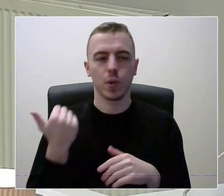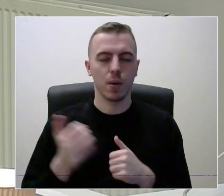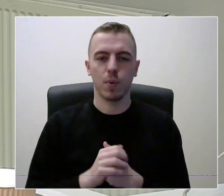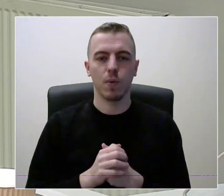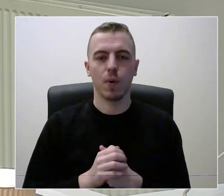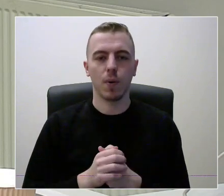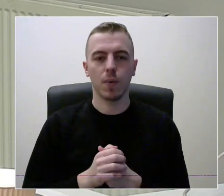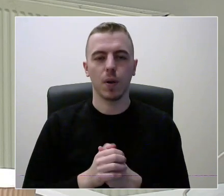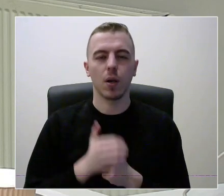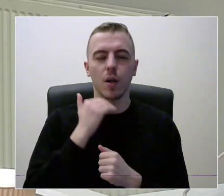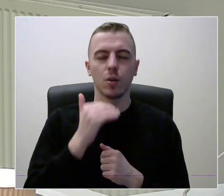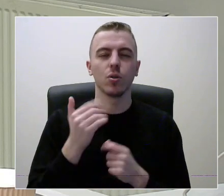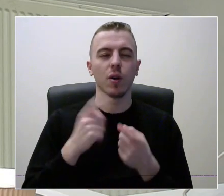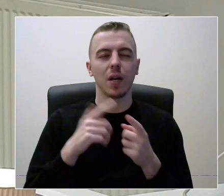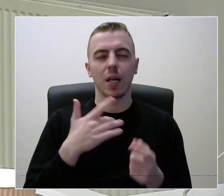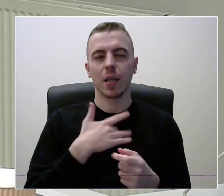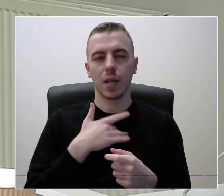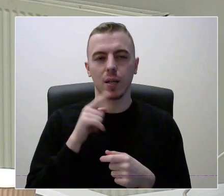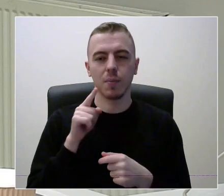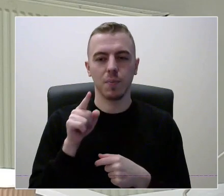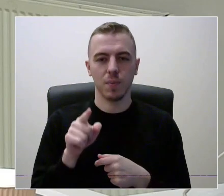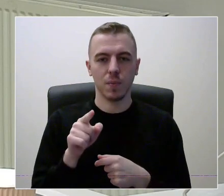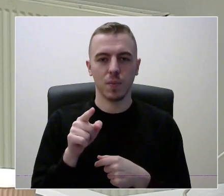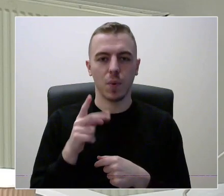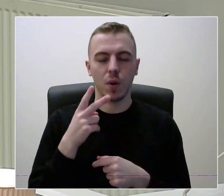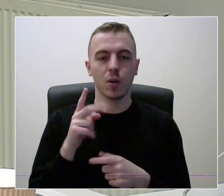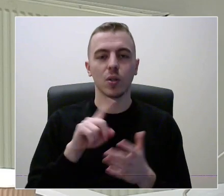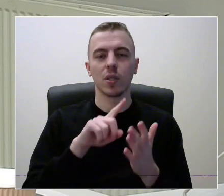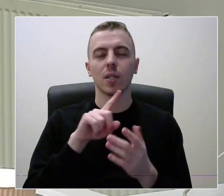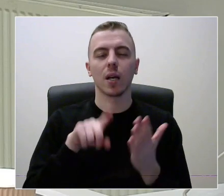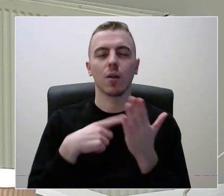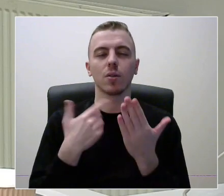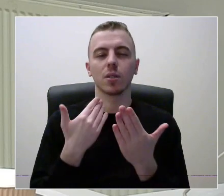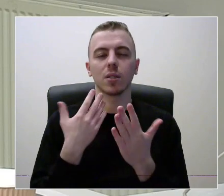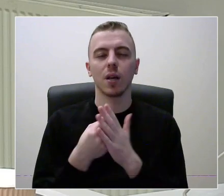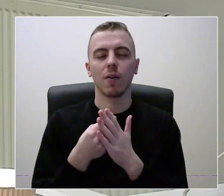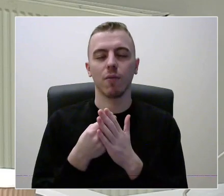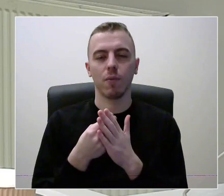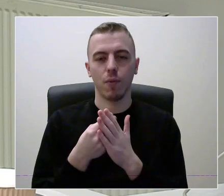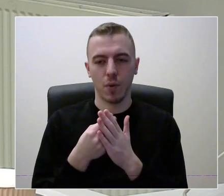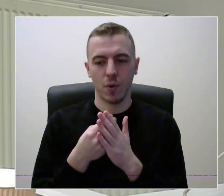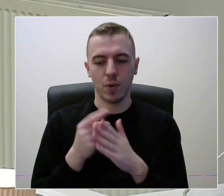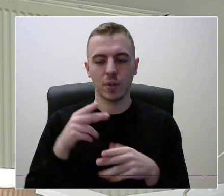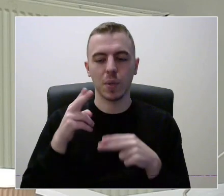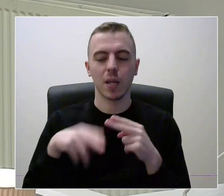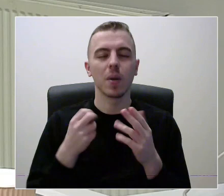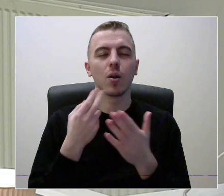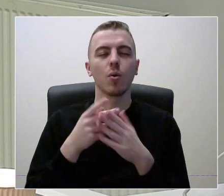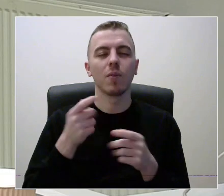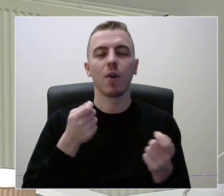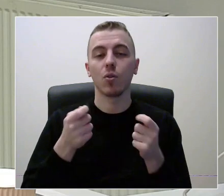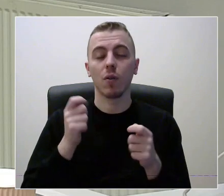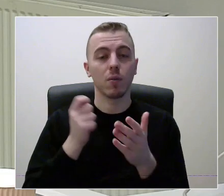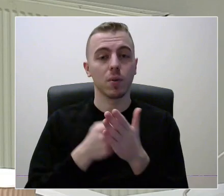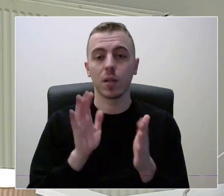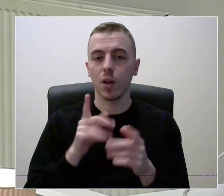Akivaizdu, jog dėl kilusių įtarimų jūs ne tik, kad nekvestionavote savo sprendimą paskirti Šileikį ligoninės vadovų, bet jį dar ir šiek